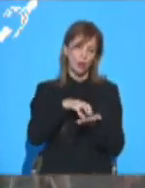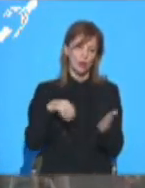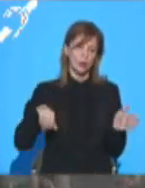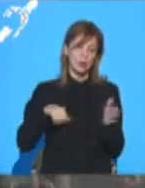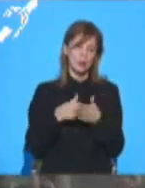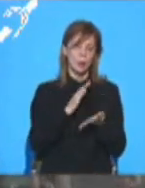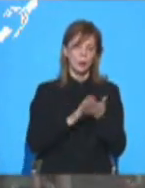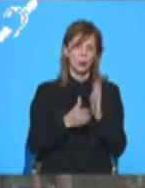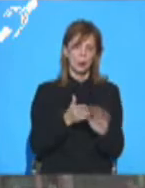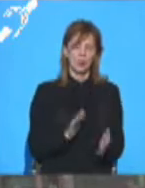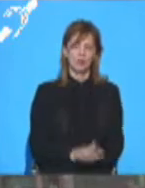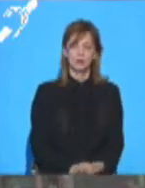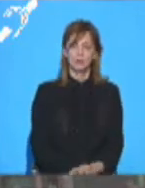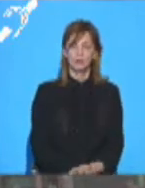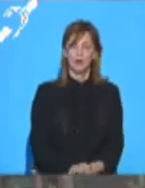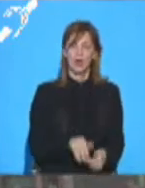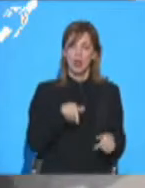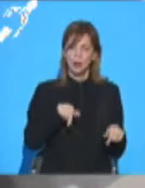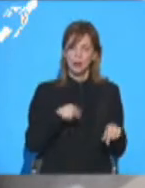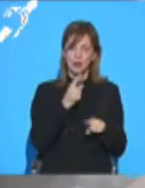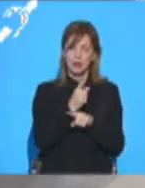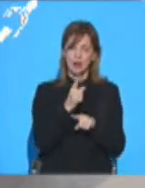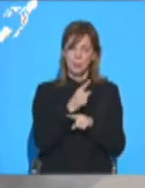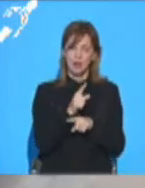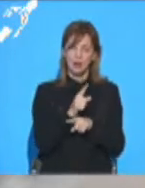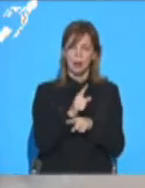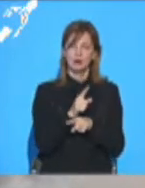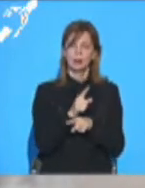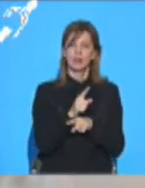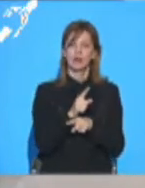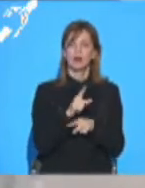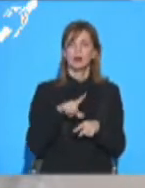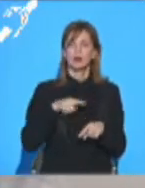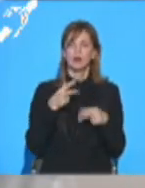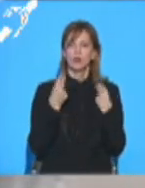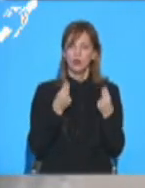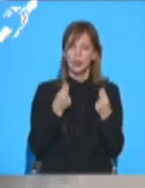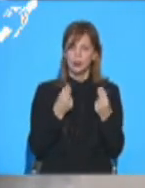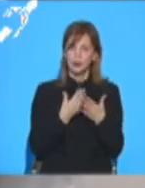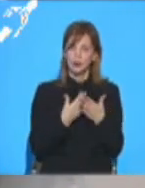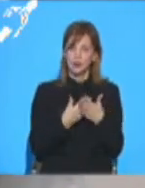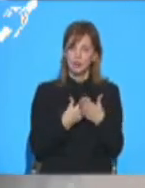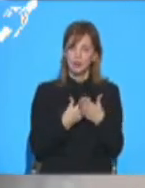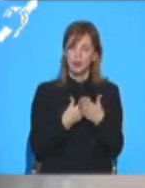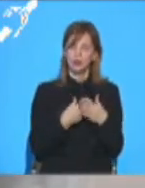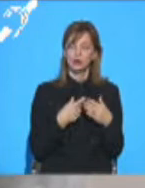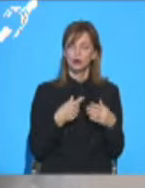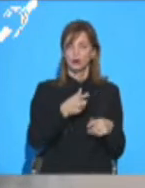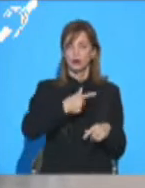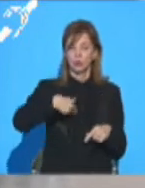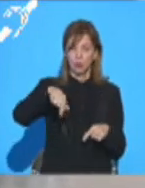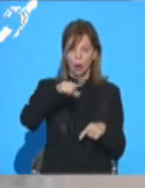finalizat. Aceste aparate întăresc arsenalul nostru pe sfera de